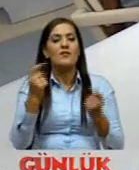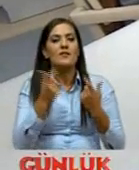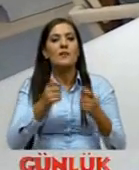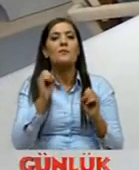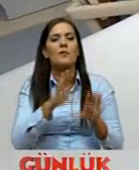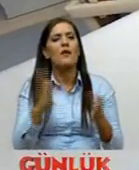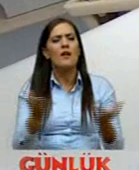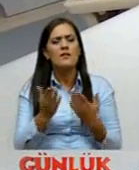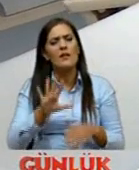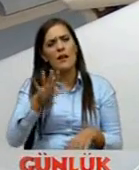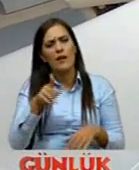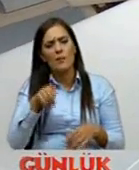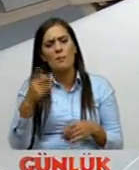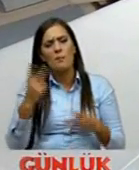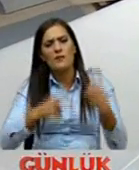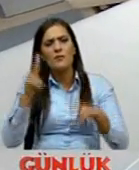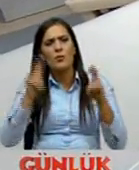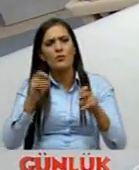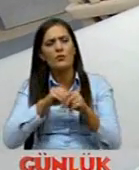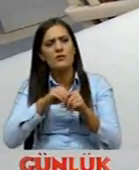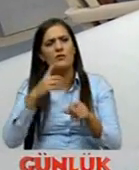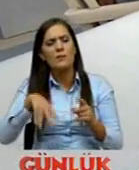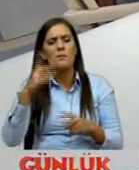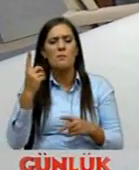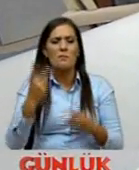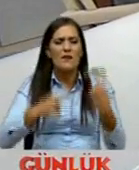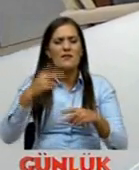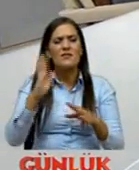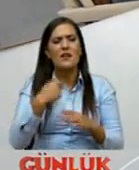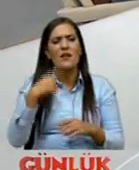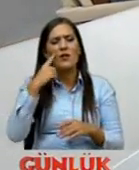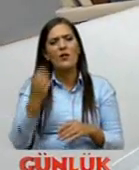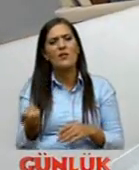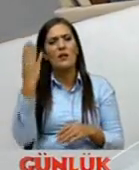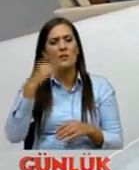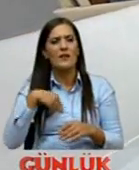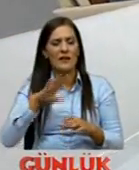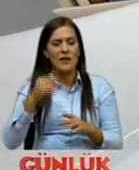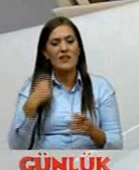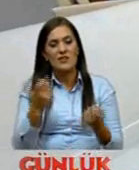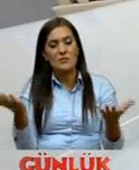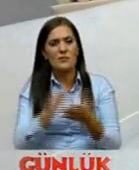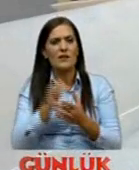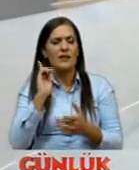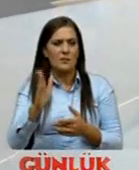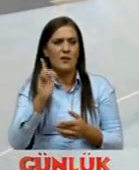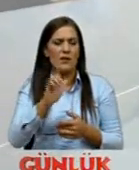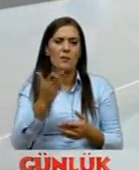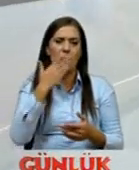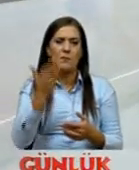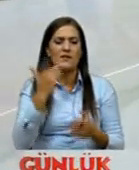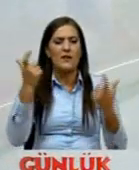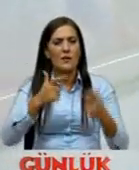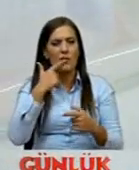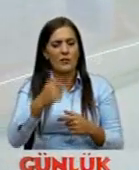yerini bırakmayacaklar. Aslında herhalde bazı konularda biraz da artık bazı şeyleri gözden çıkarmak gerekiyor ve işbirliğine girişmek gerekiyor. Mesela